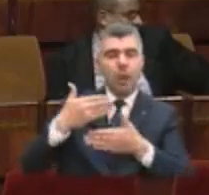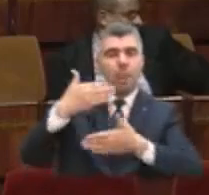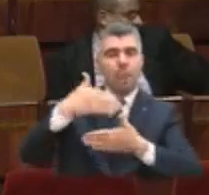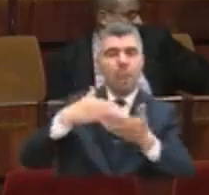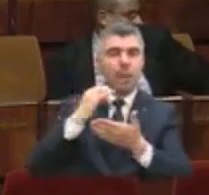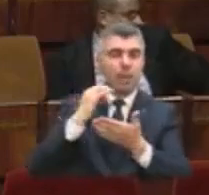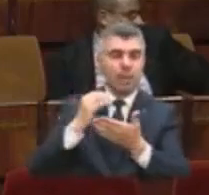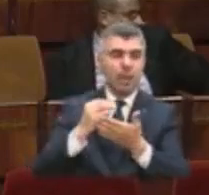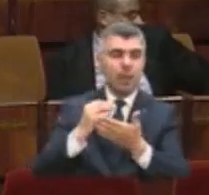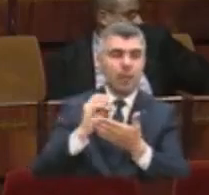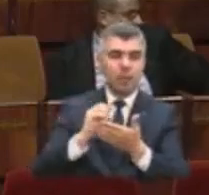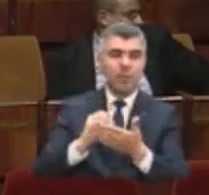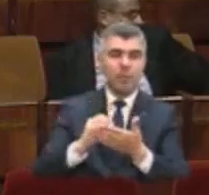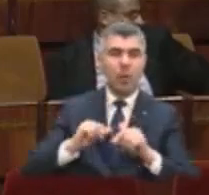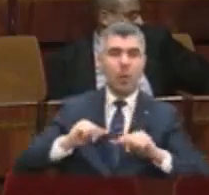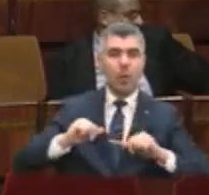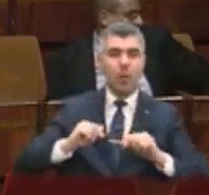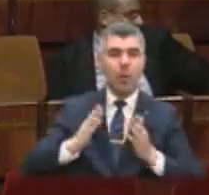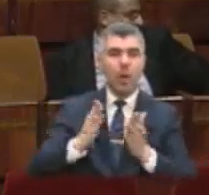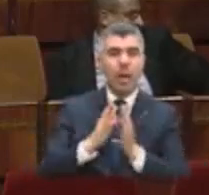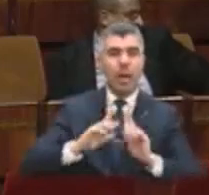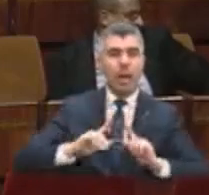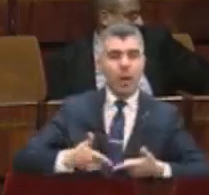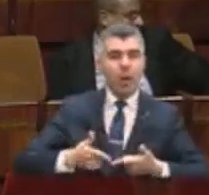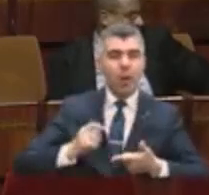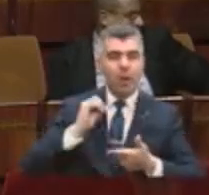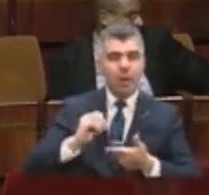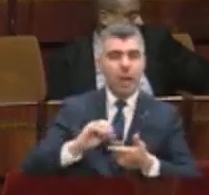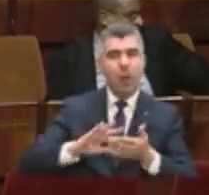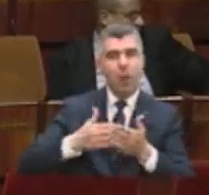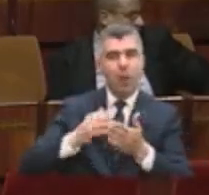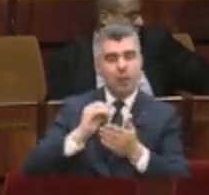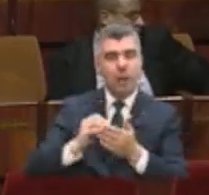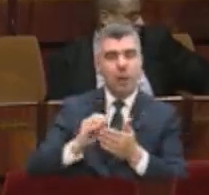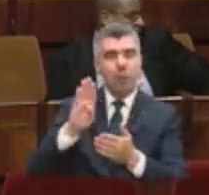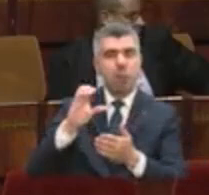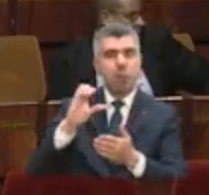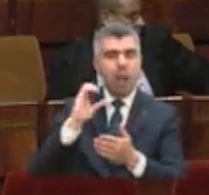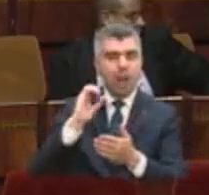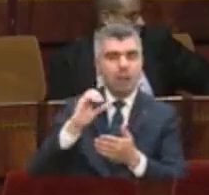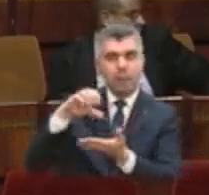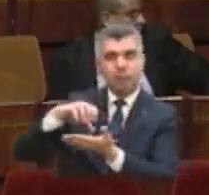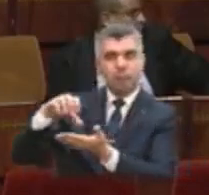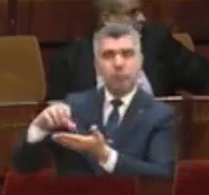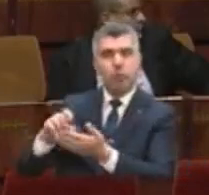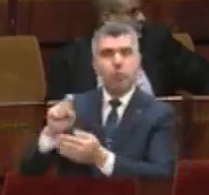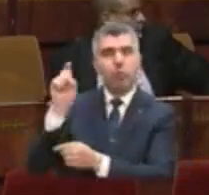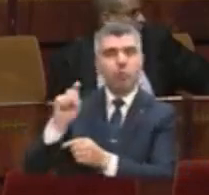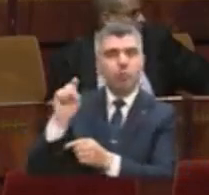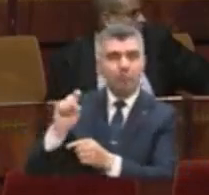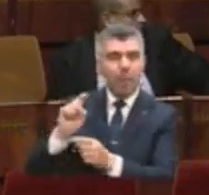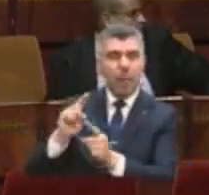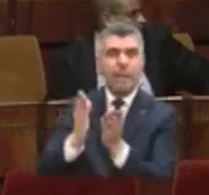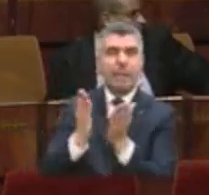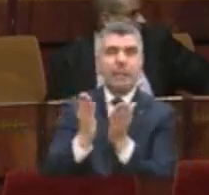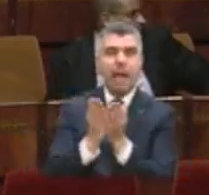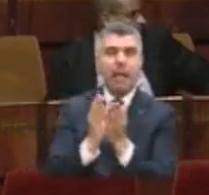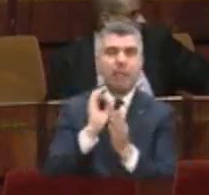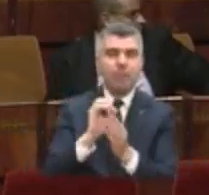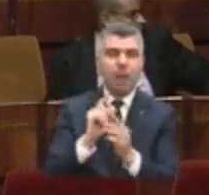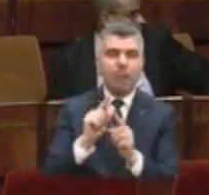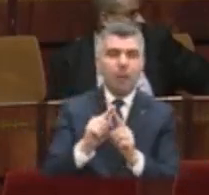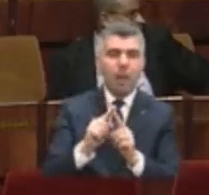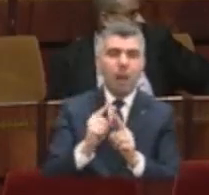الاستقبال، سواء المؤسسات التعليميه للاعداديه الثانويه او الاعداديه التاهيليه في كل الجامعات، ثم التعليم الاولي اللي فيه اشكالات